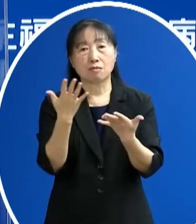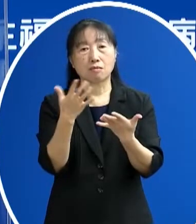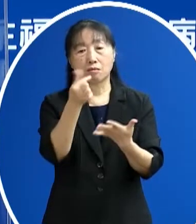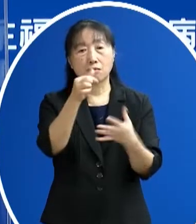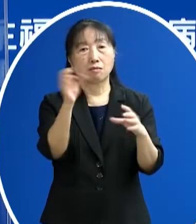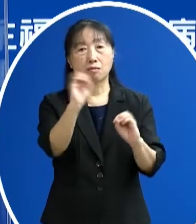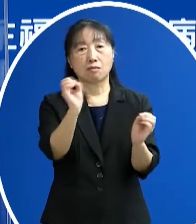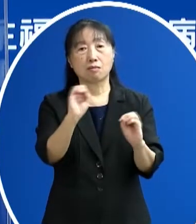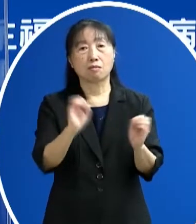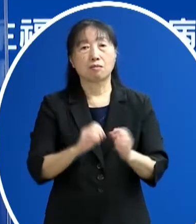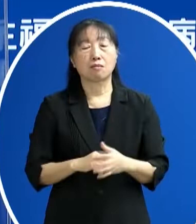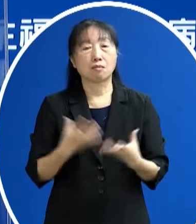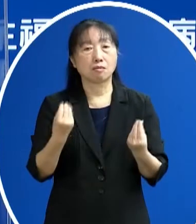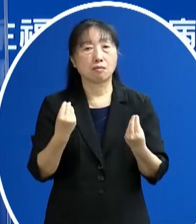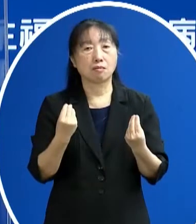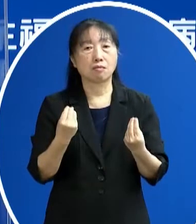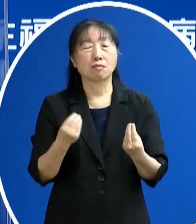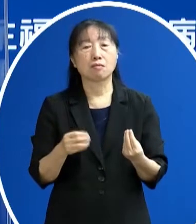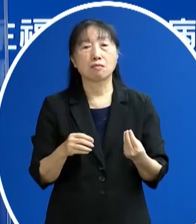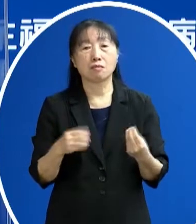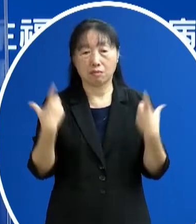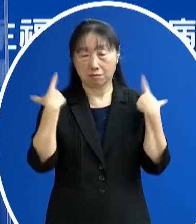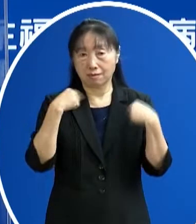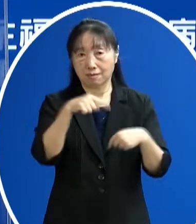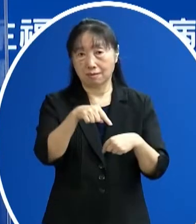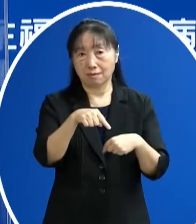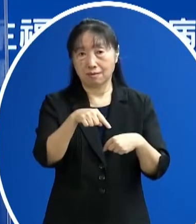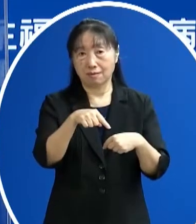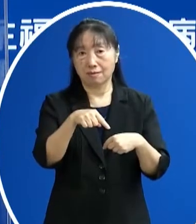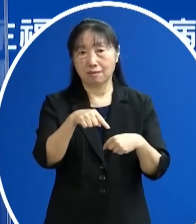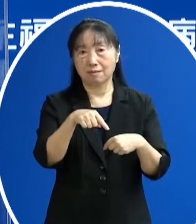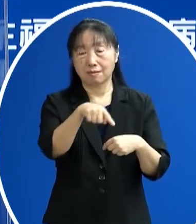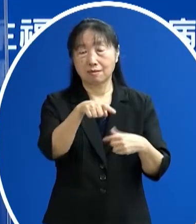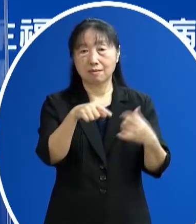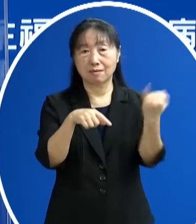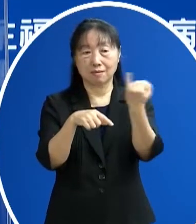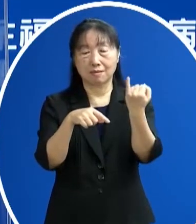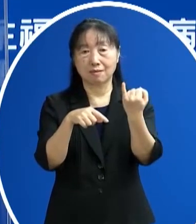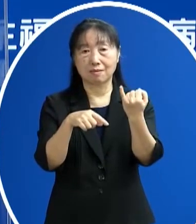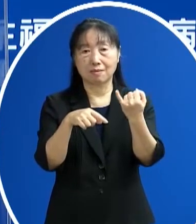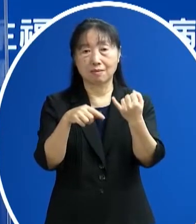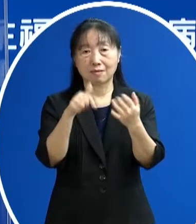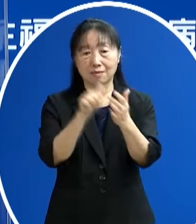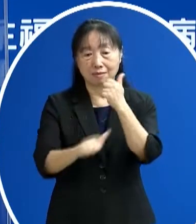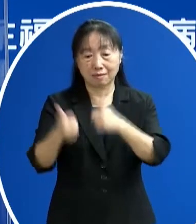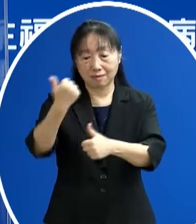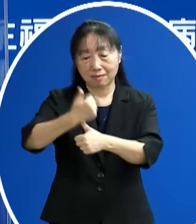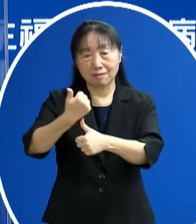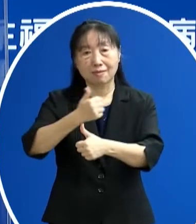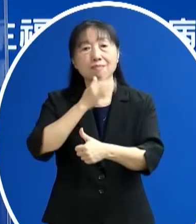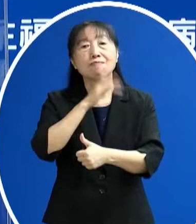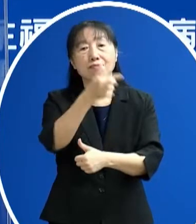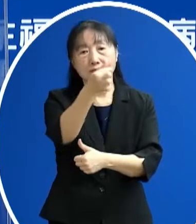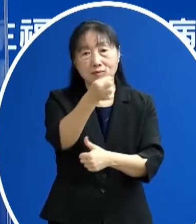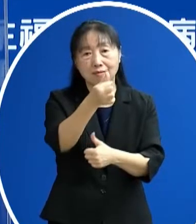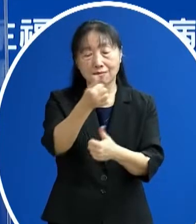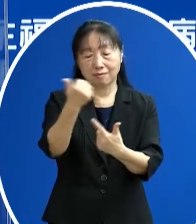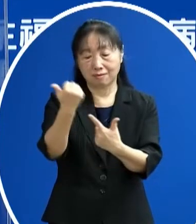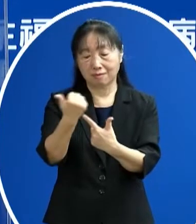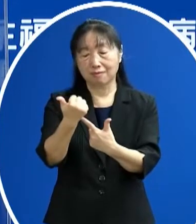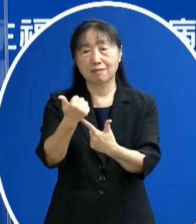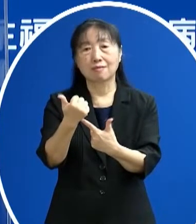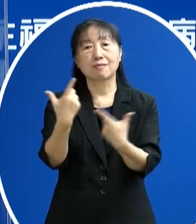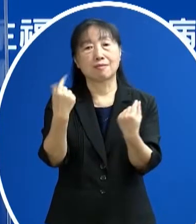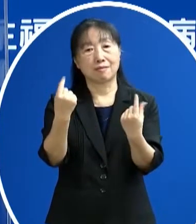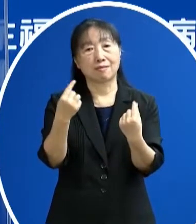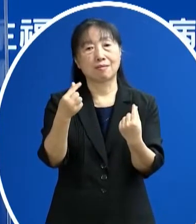性的个案，那倒是原来他的。长子哈是阳性，然后现在他次子啊又验